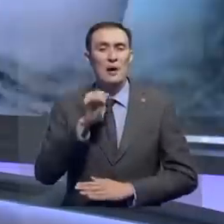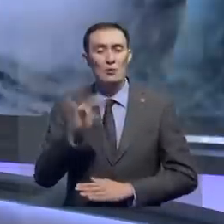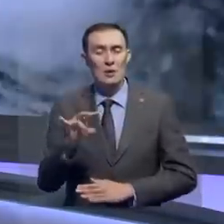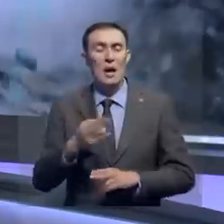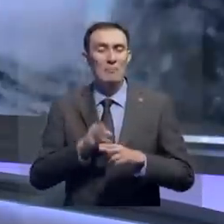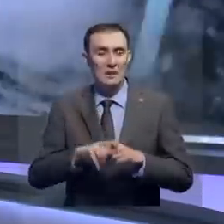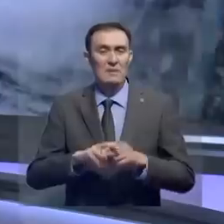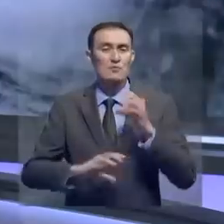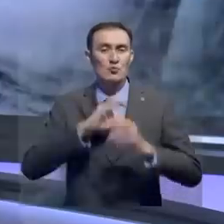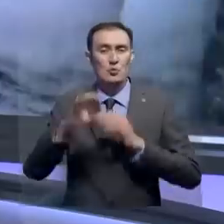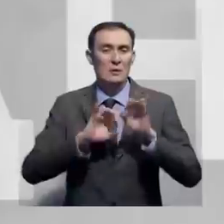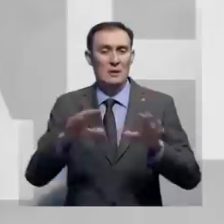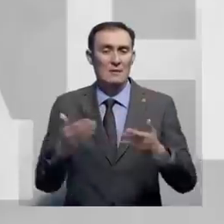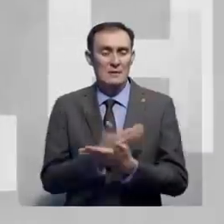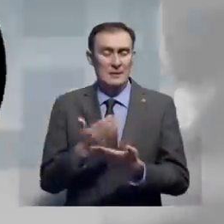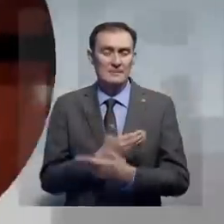по порядку